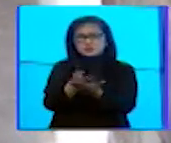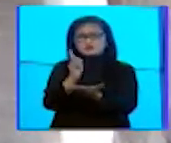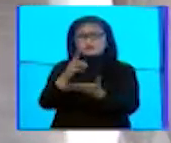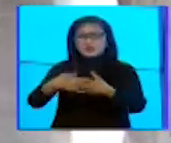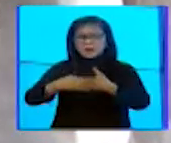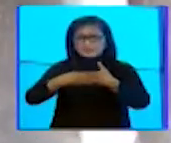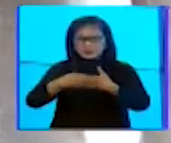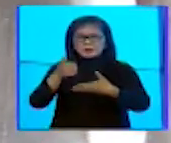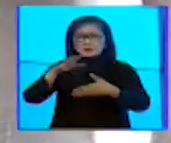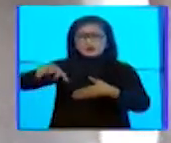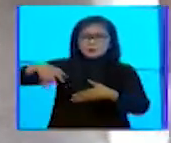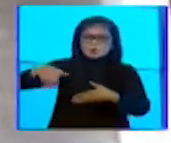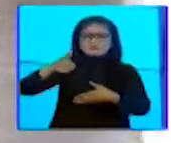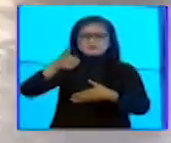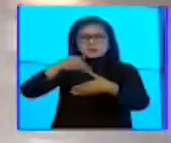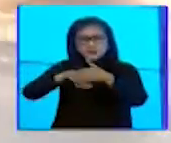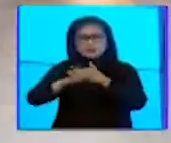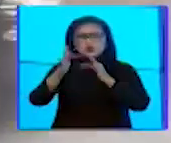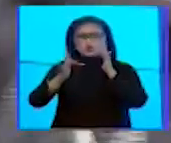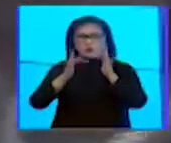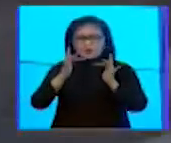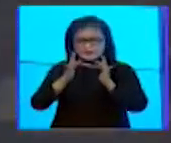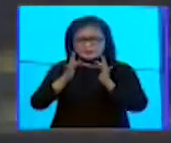Lebaran dengan sanak keluarga dilakukan secara daring.